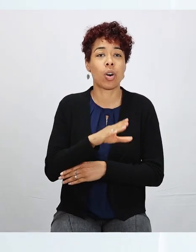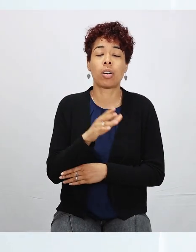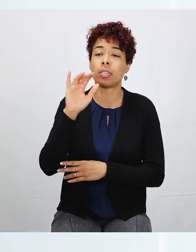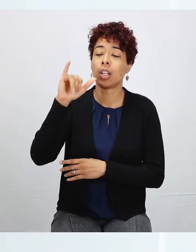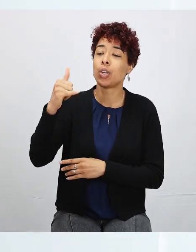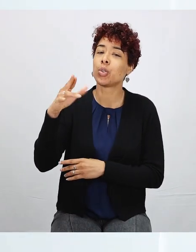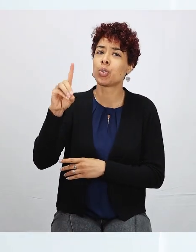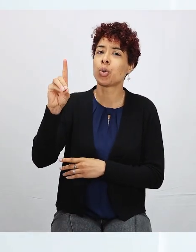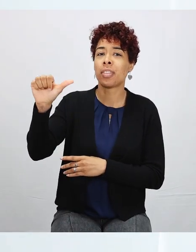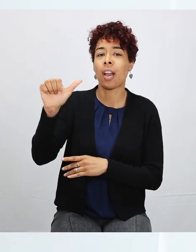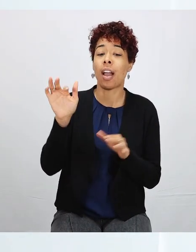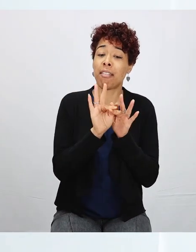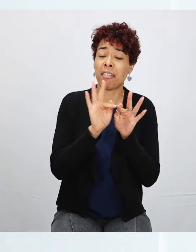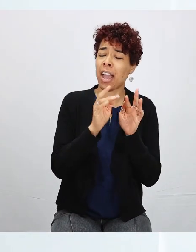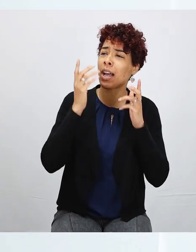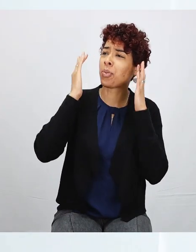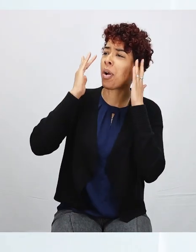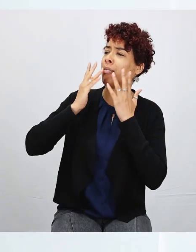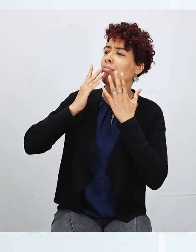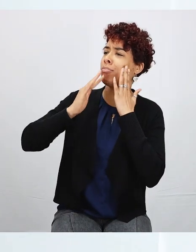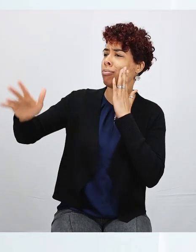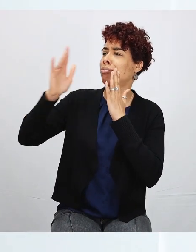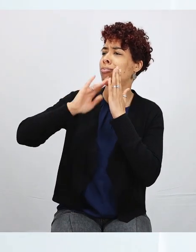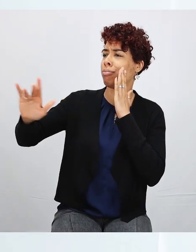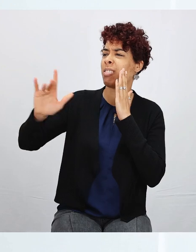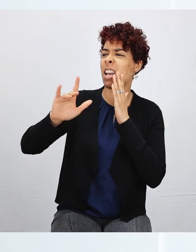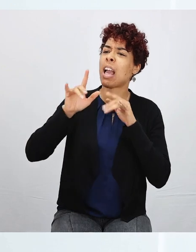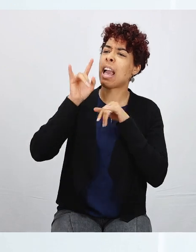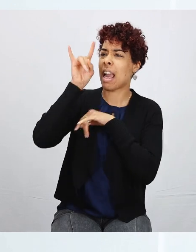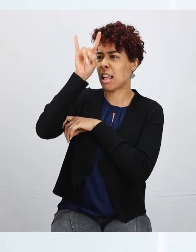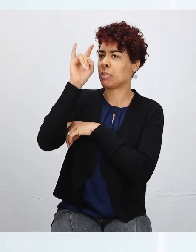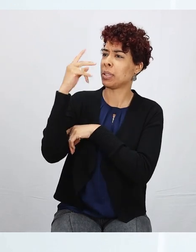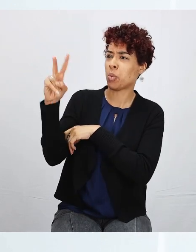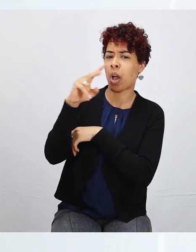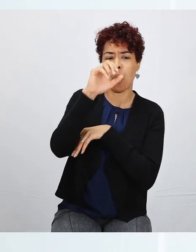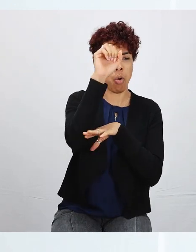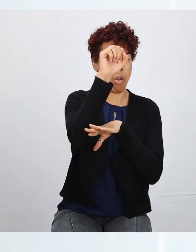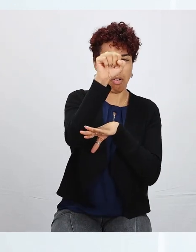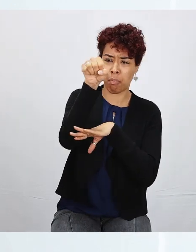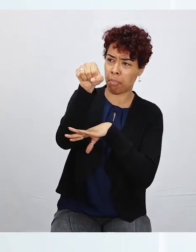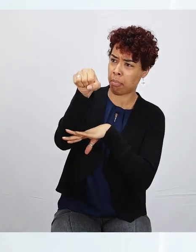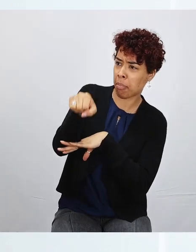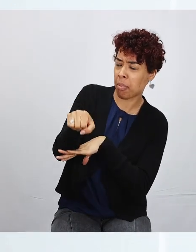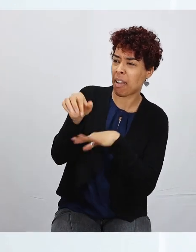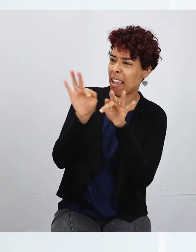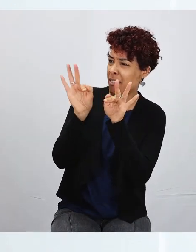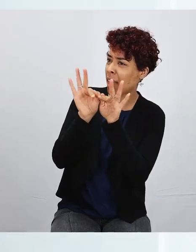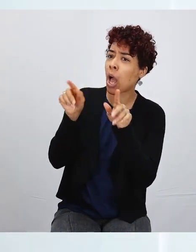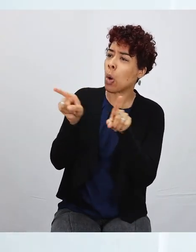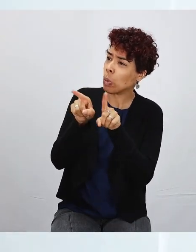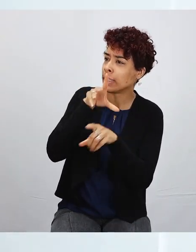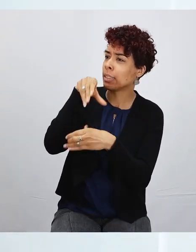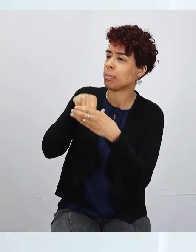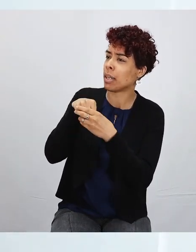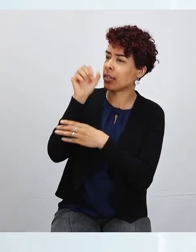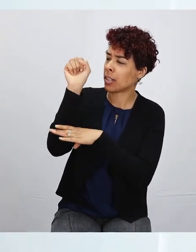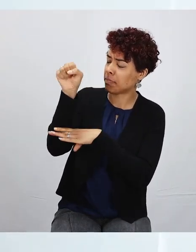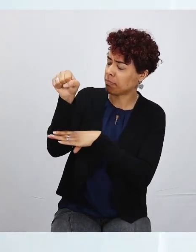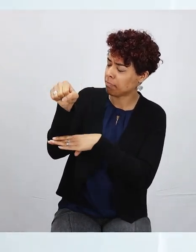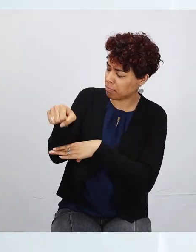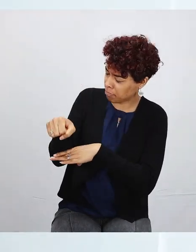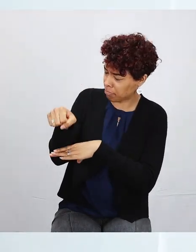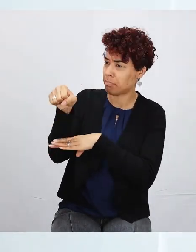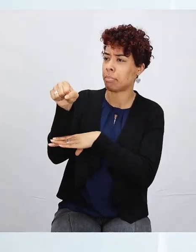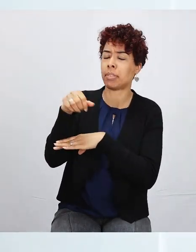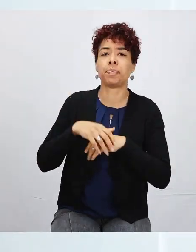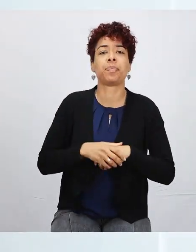louanges. Tu forceras tes ennemis à courber la nuque, et tes propres frères s'inclineront devant toi. Amen. On est